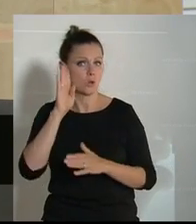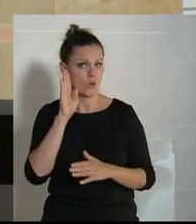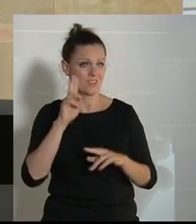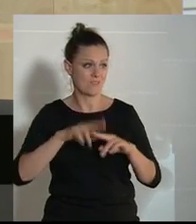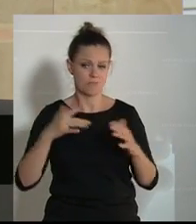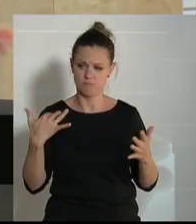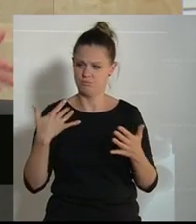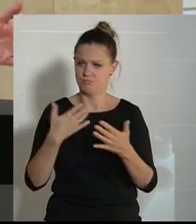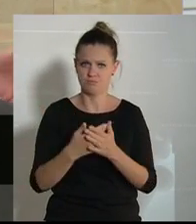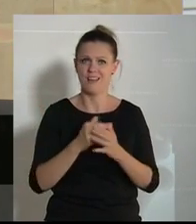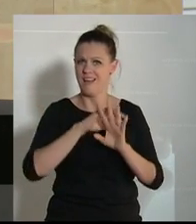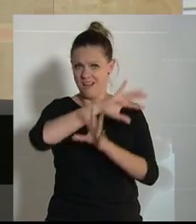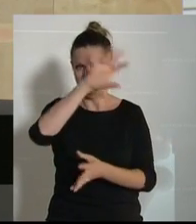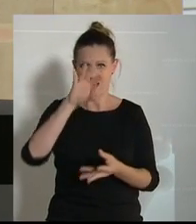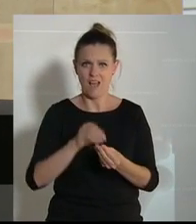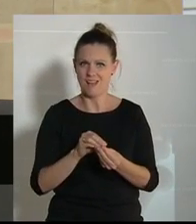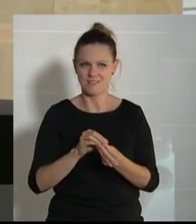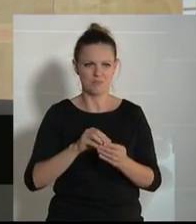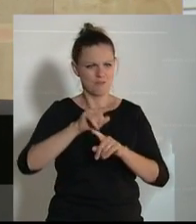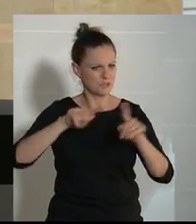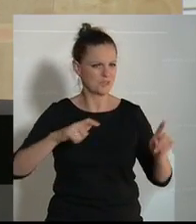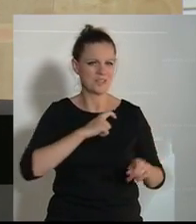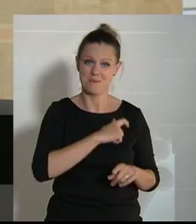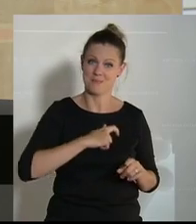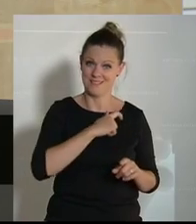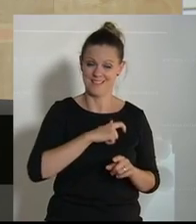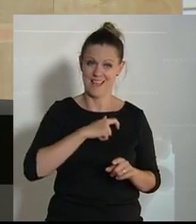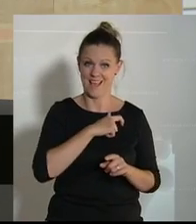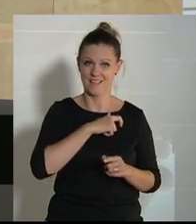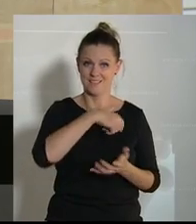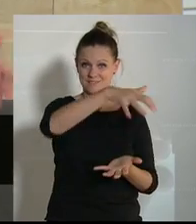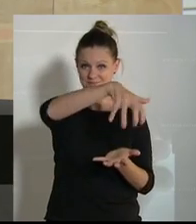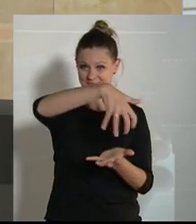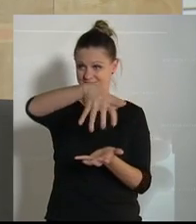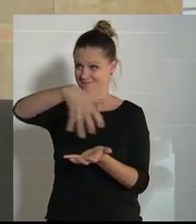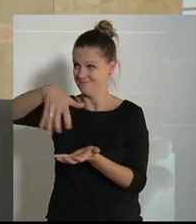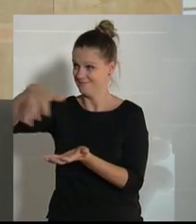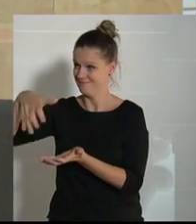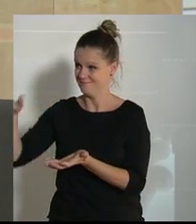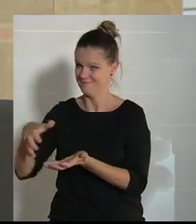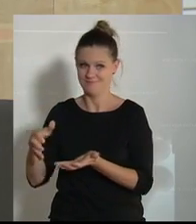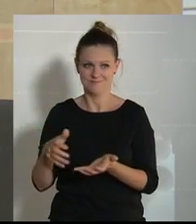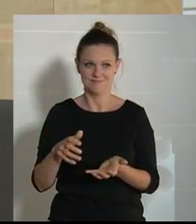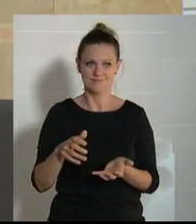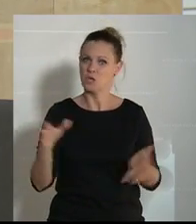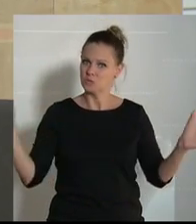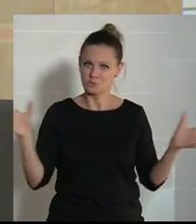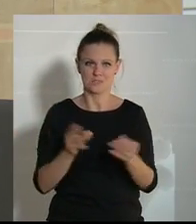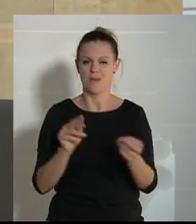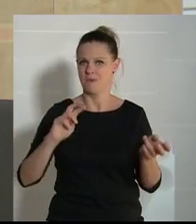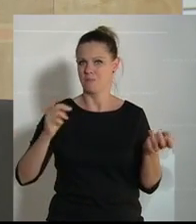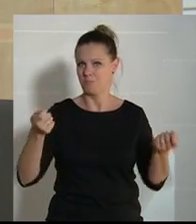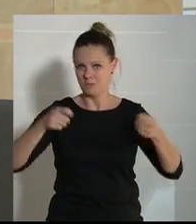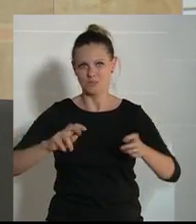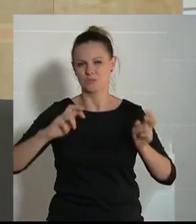was jetzt die einzelnen Redner und Rednerinnen der unterschiedlichen Fraktionen kundgetan haben, gemeinsam beschließen würden, gemeinsam umsetzen